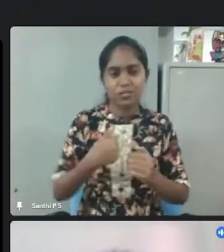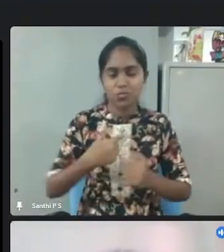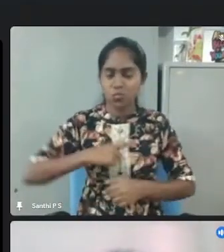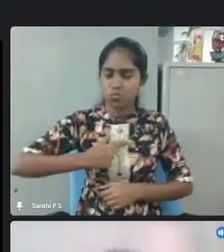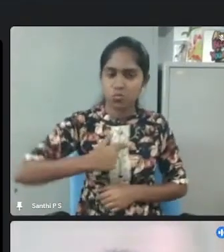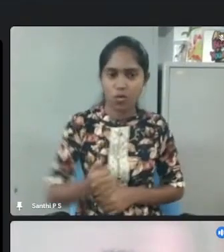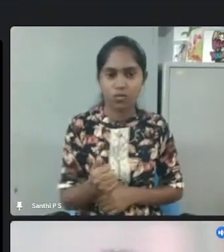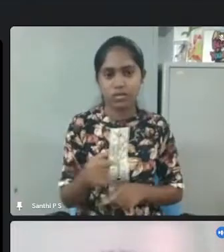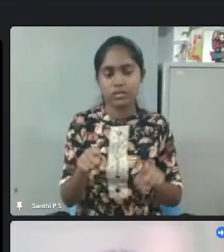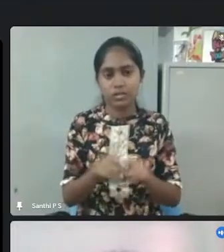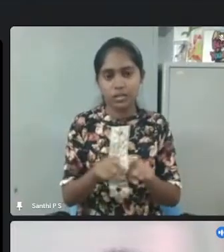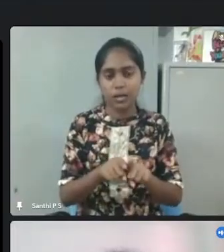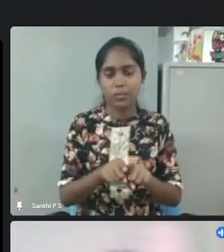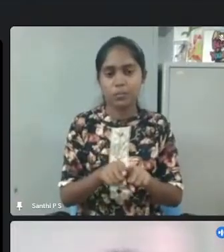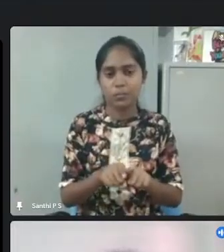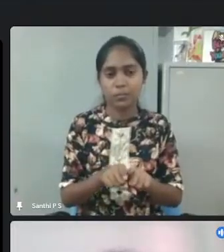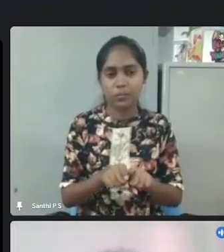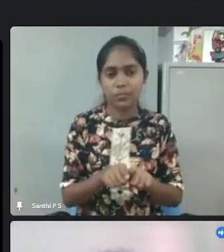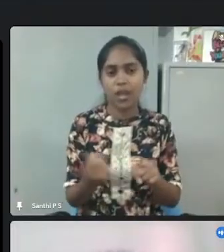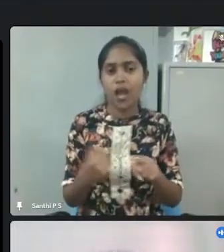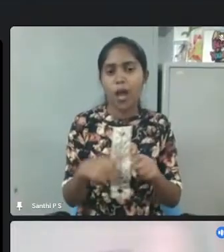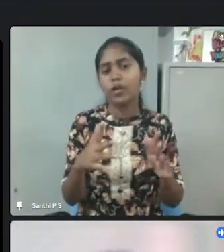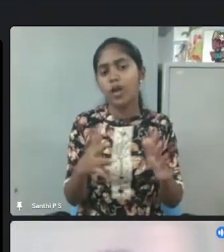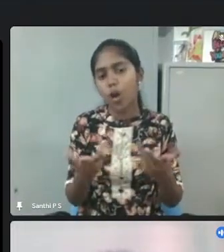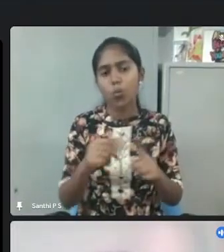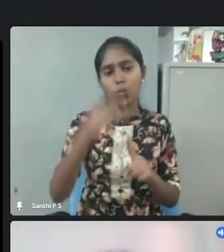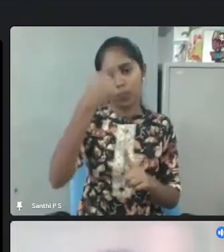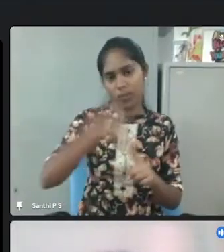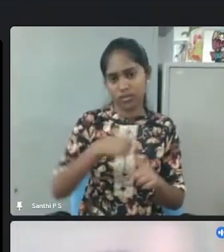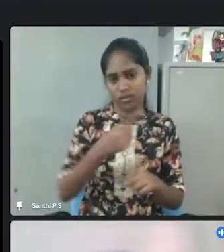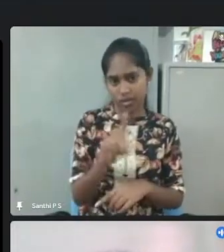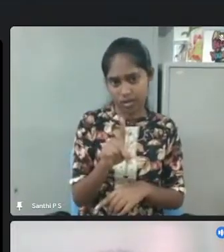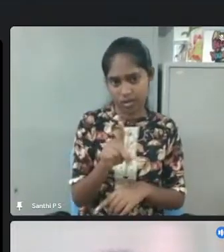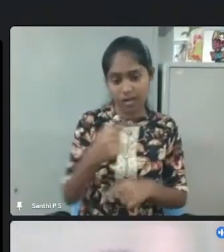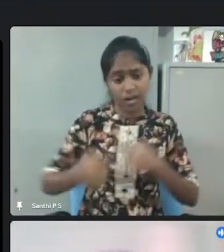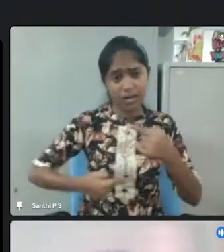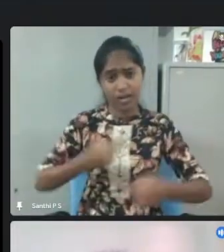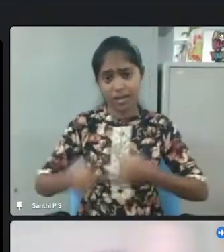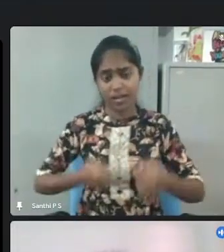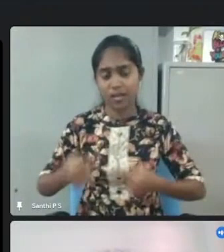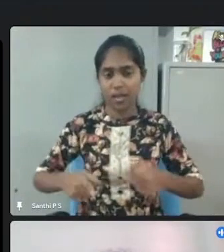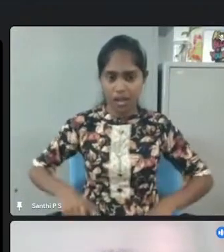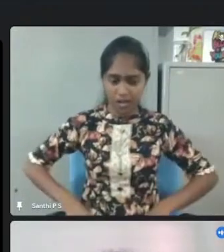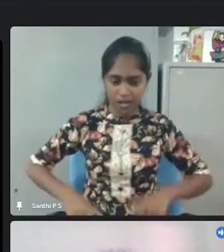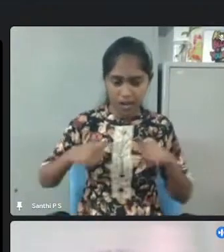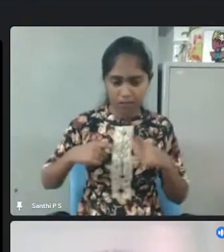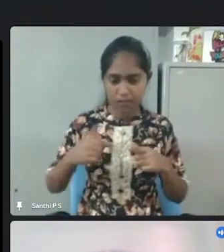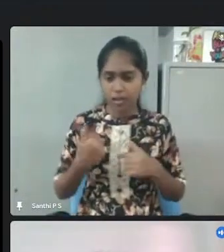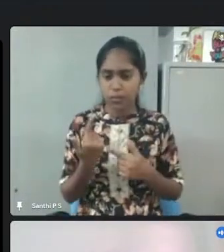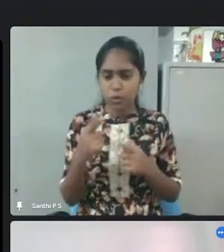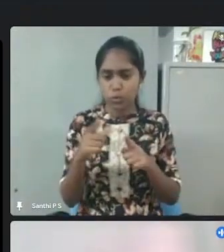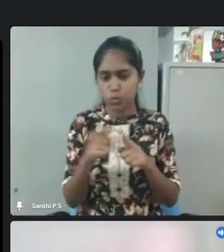കോൺഫിഡൻസ്, ആത്മവിശ്വാസം, അതിനുള്ള കഴിവുകൾ ദൈനംദിന ജീവിതത്തിൽ ഡെയിലി ഓരോ ദിവസവും നമ്മൾ ചെയ്യുന്ന